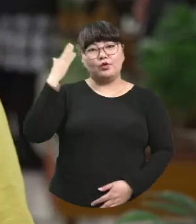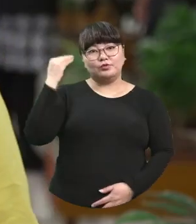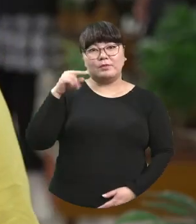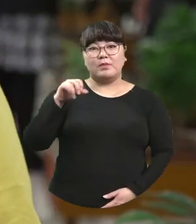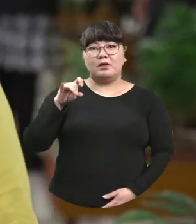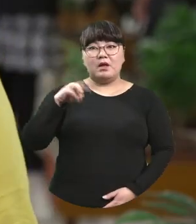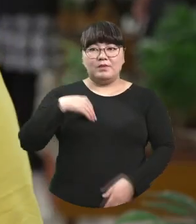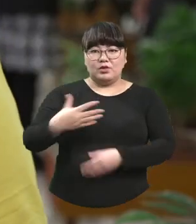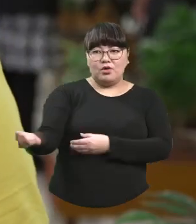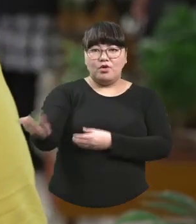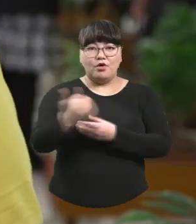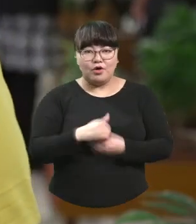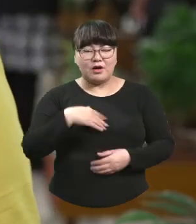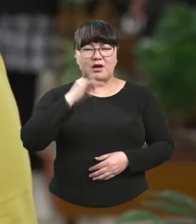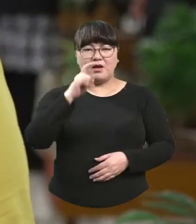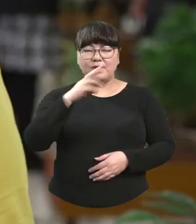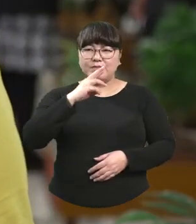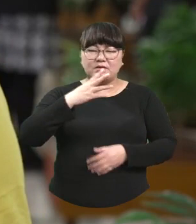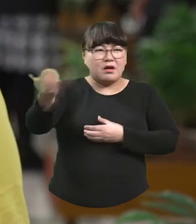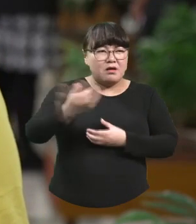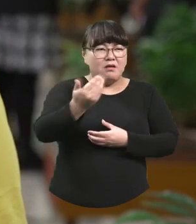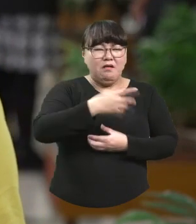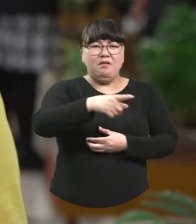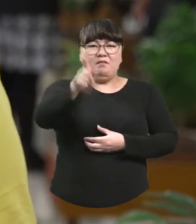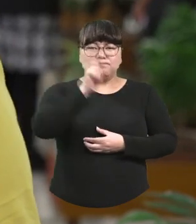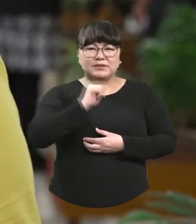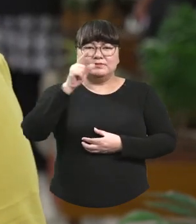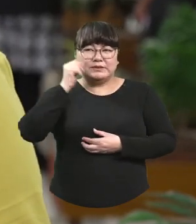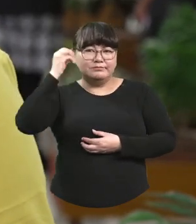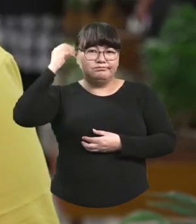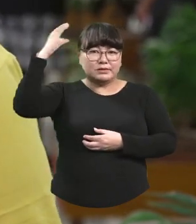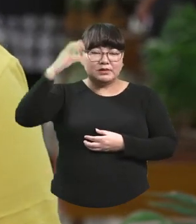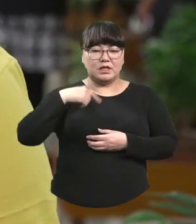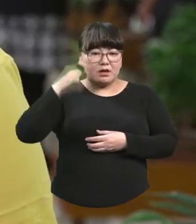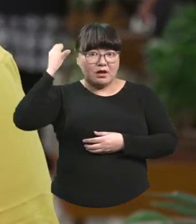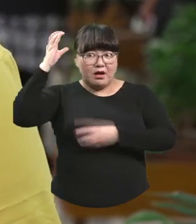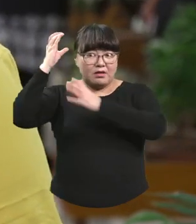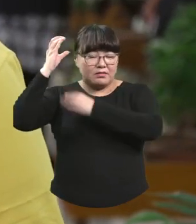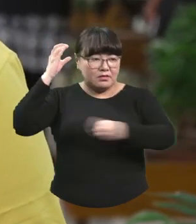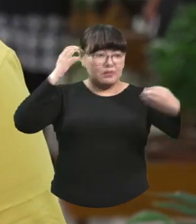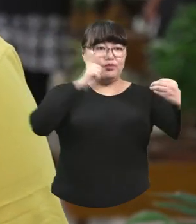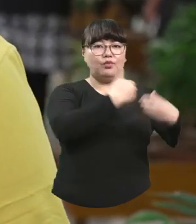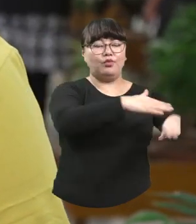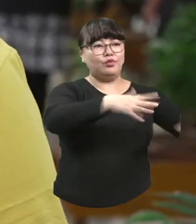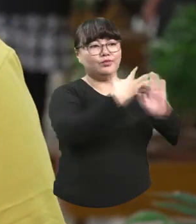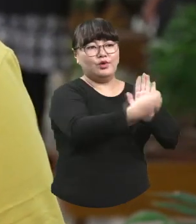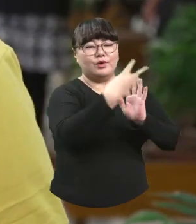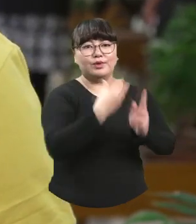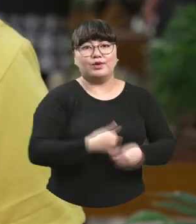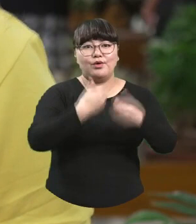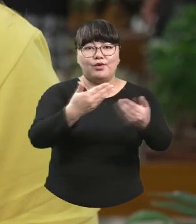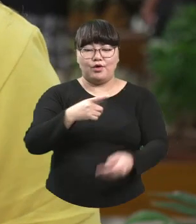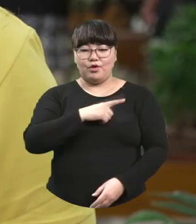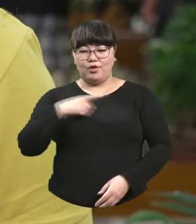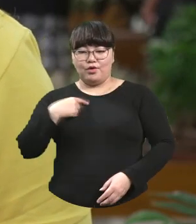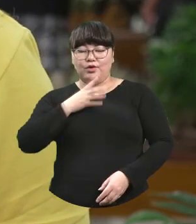өсвөрийн парламентд орсноороо одоо маш их мэдээлэл хуримтлуулж, үнийг одоо бусад хүүхдүүдэд одоо түгээж, нөлөөлж, үүгээрээ